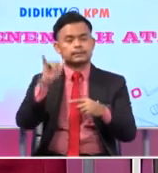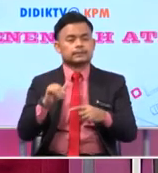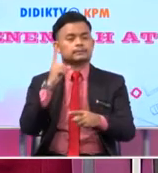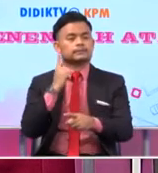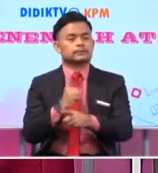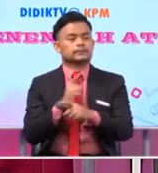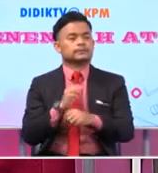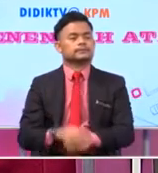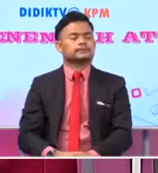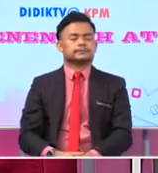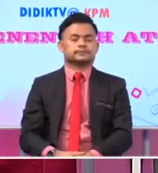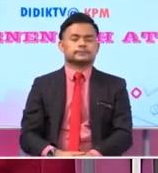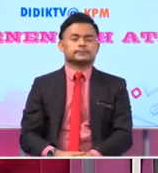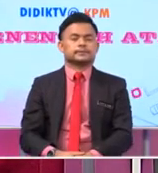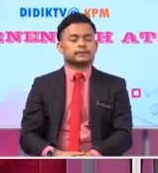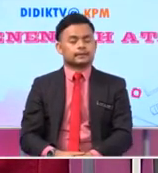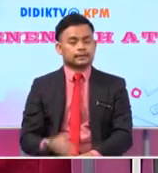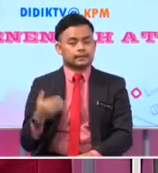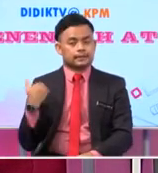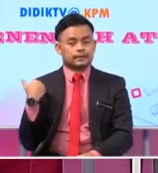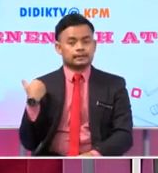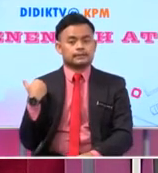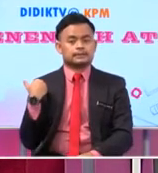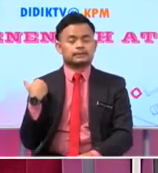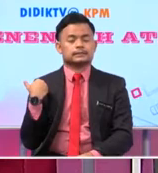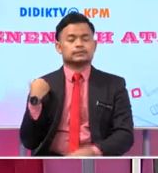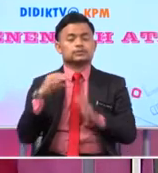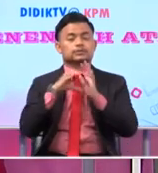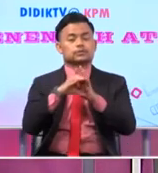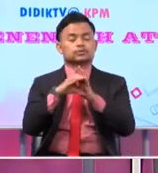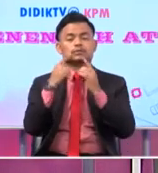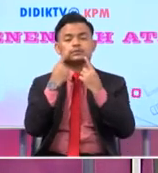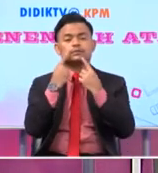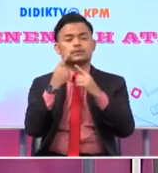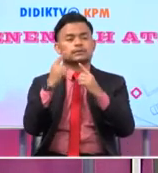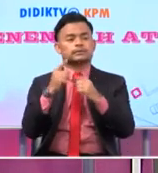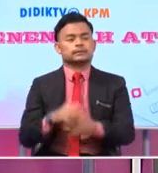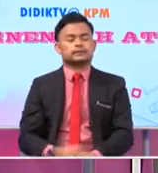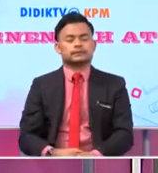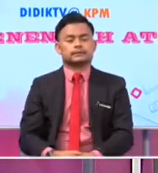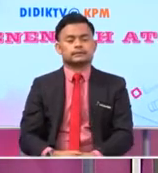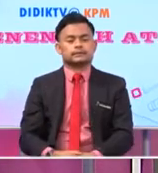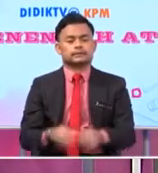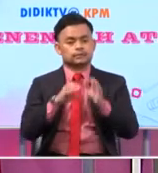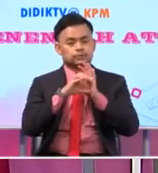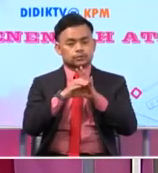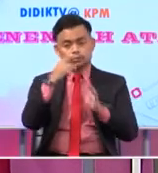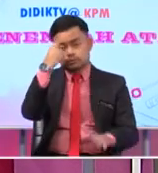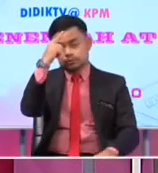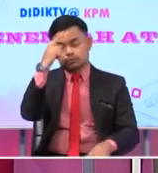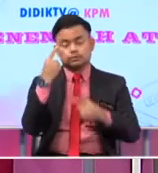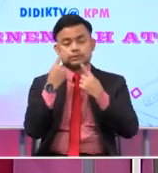Cikgu ada sedangkan sampel jawaban kita tengok Oke ah contohnya untuk jawaban penakwilan Moore